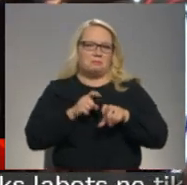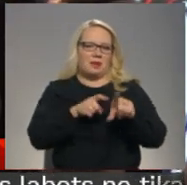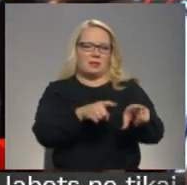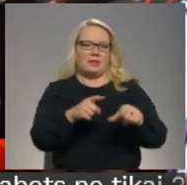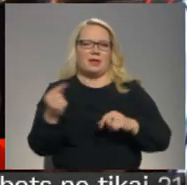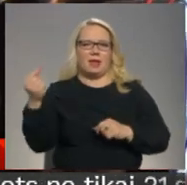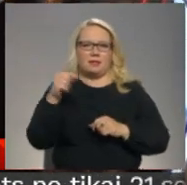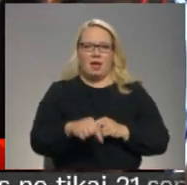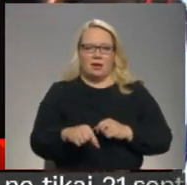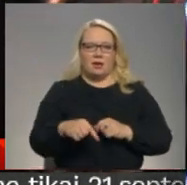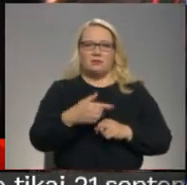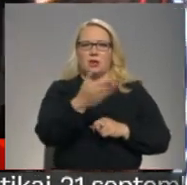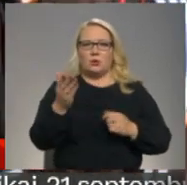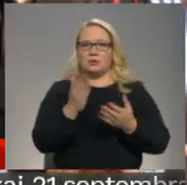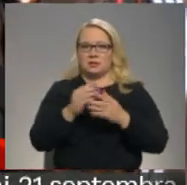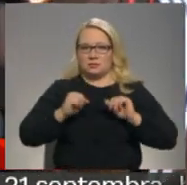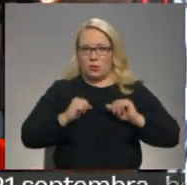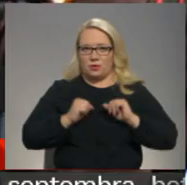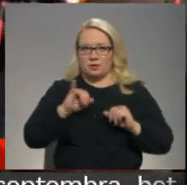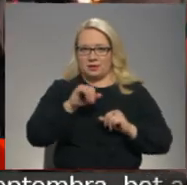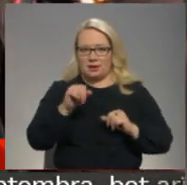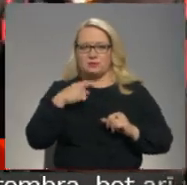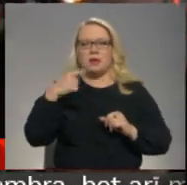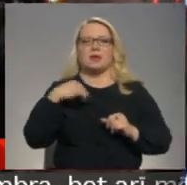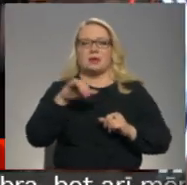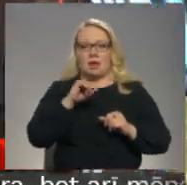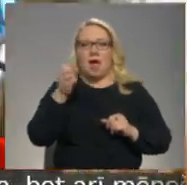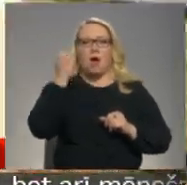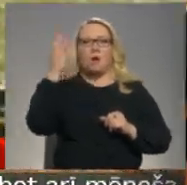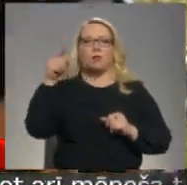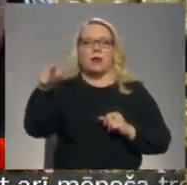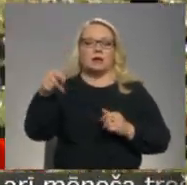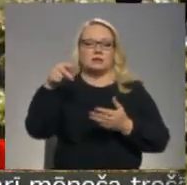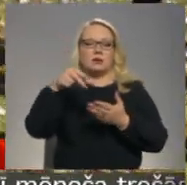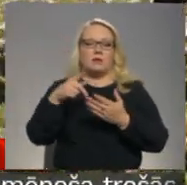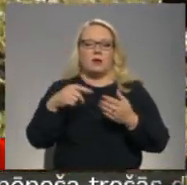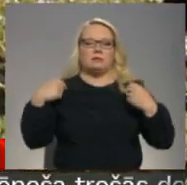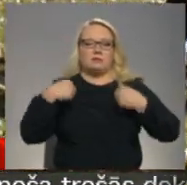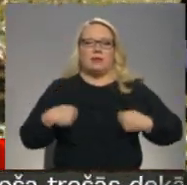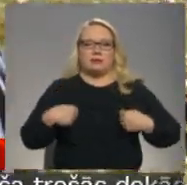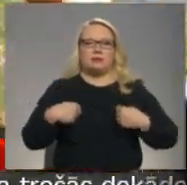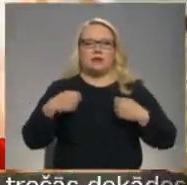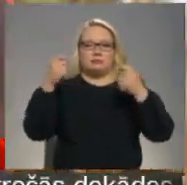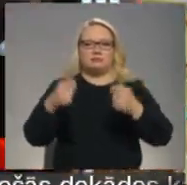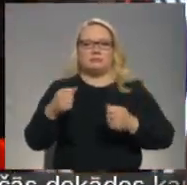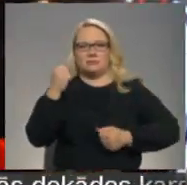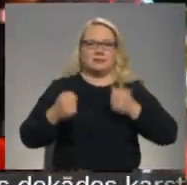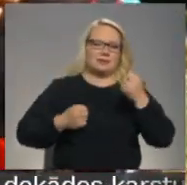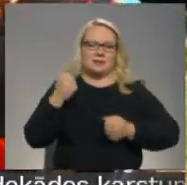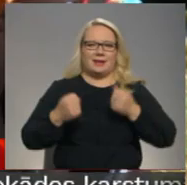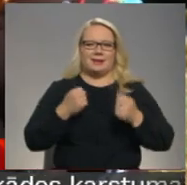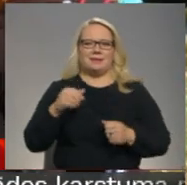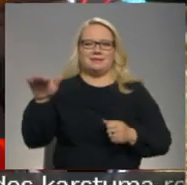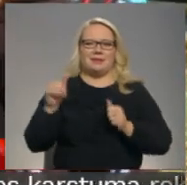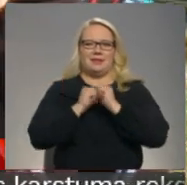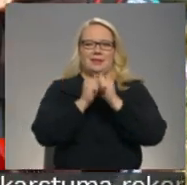Jā. Sportiski. Jā, mums ir gudrais tur stāv, kur uz pleciem var uzlikt un skriet. Un tad viņš jums teiks tā